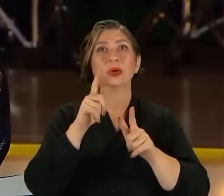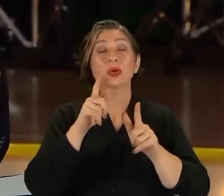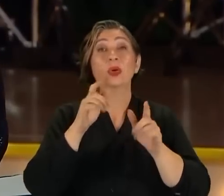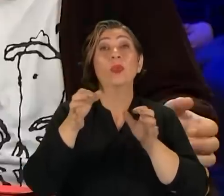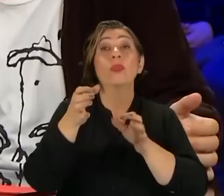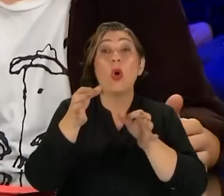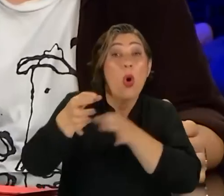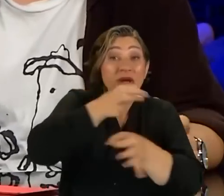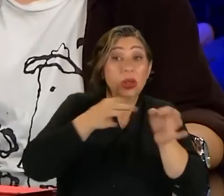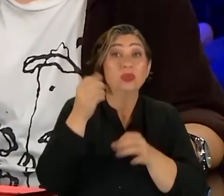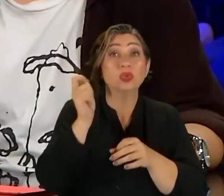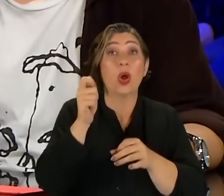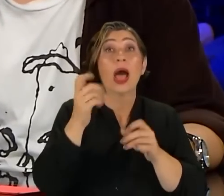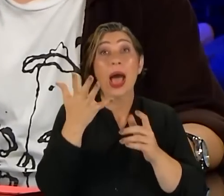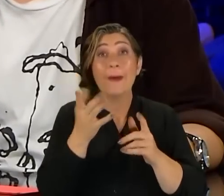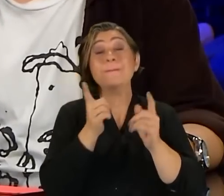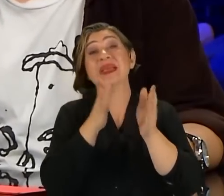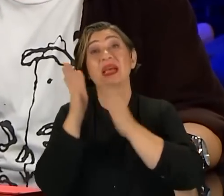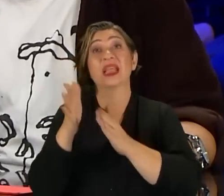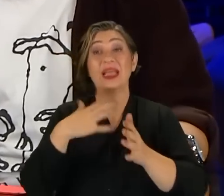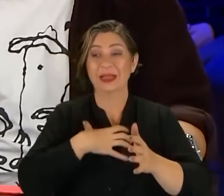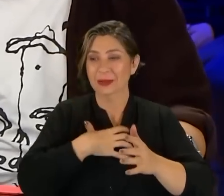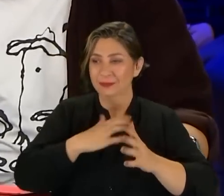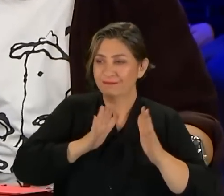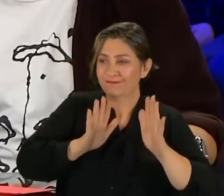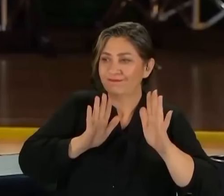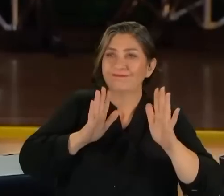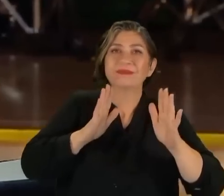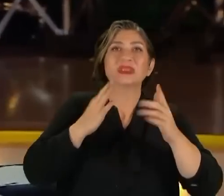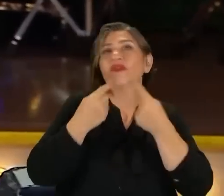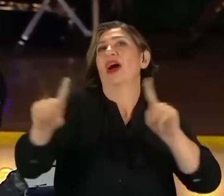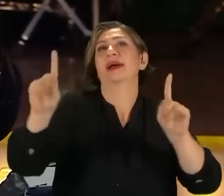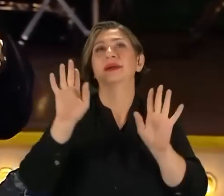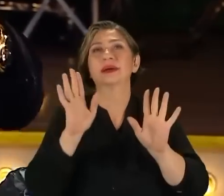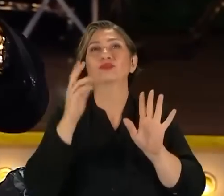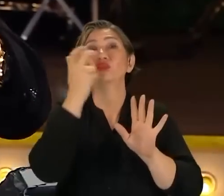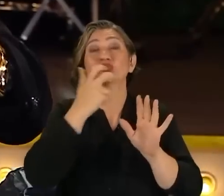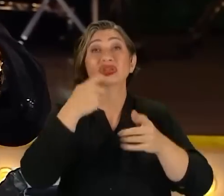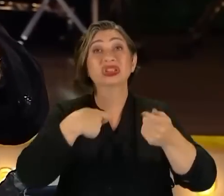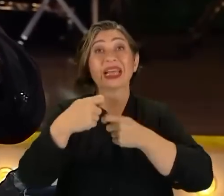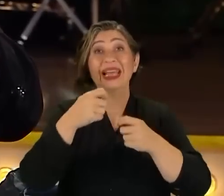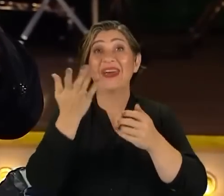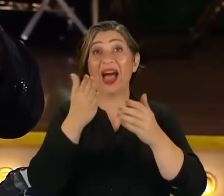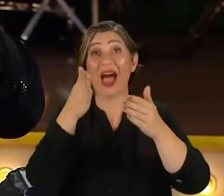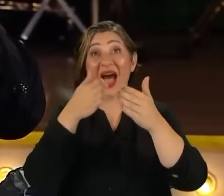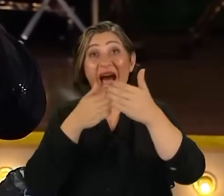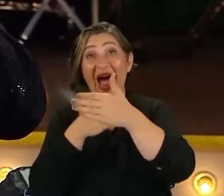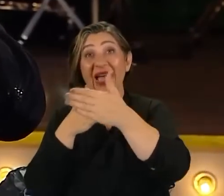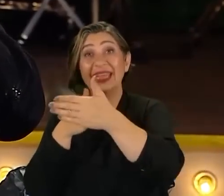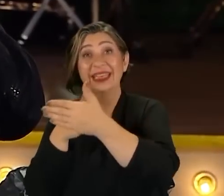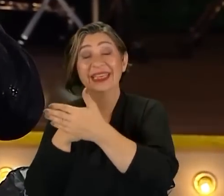Prodüksiyonu zor her şeyden önce. Öyle ama bir yandan da isyankar. Yani da müzik şirketleri ya da aradaki